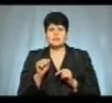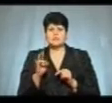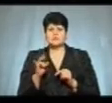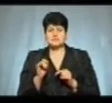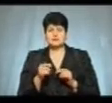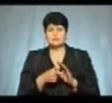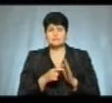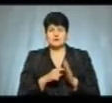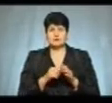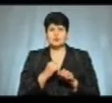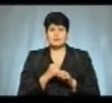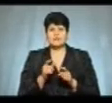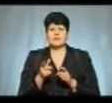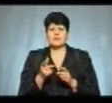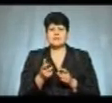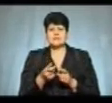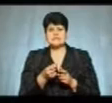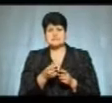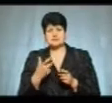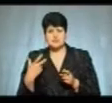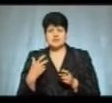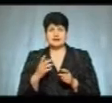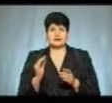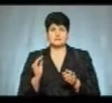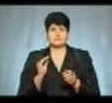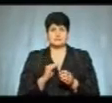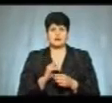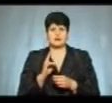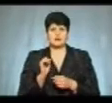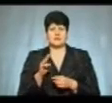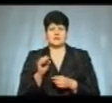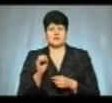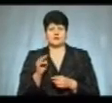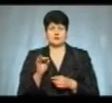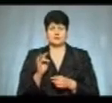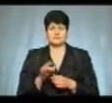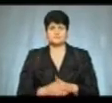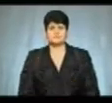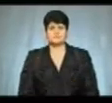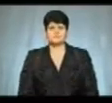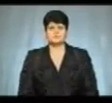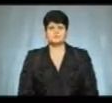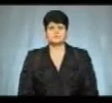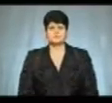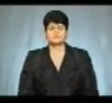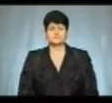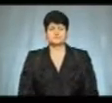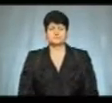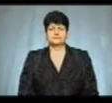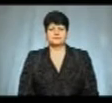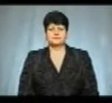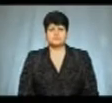кабінеті проходить забір аналізів і відповідно постановка периферичних катетерів. Ірина Терлюк, Андрій Бодак, новини.